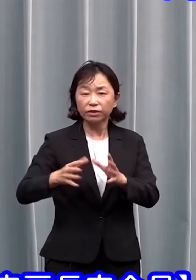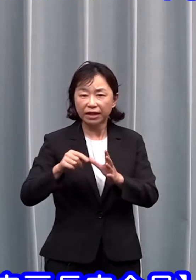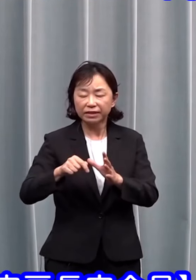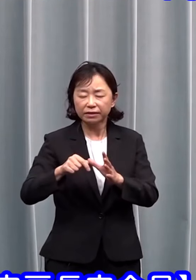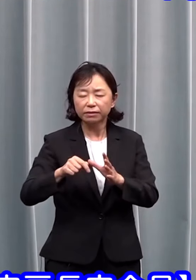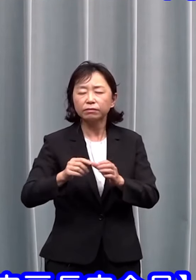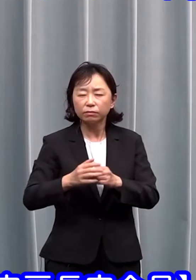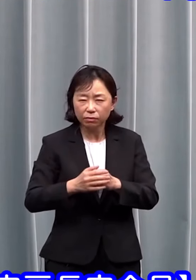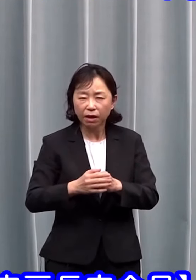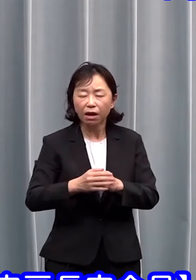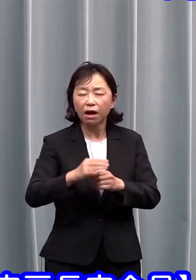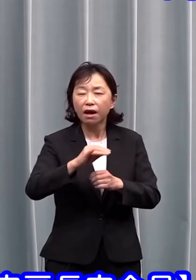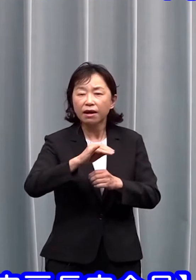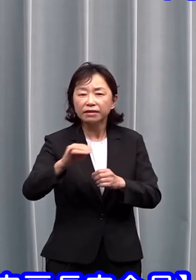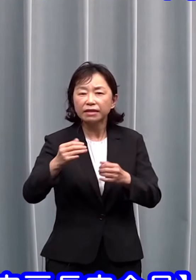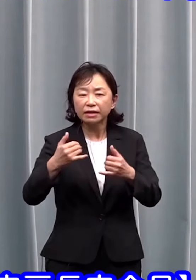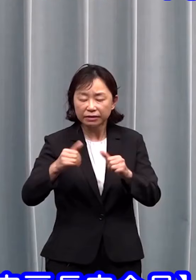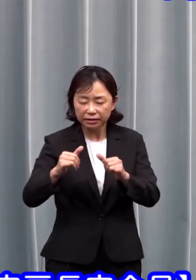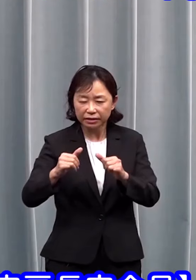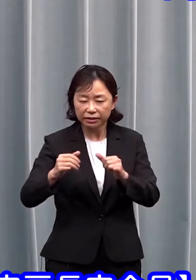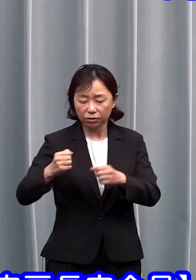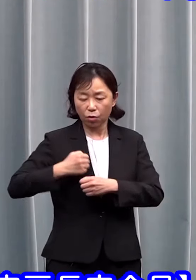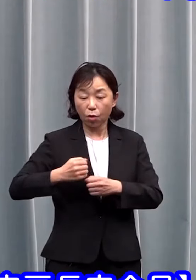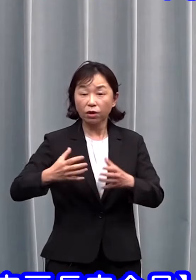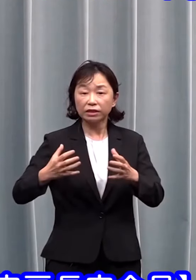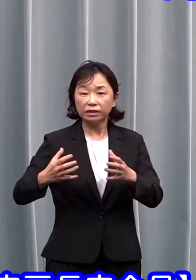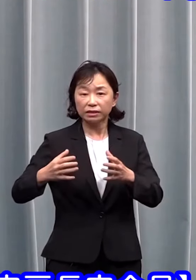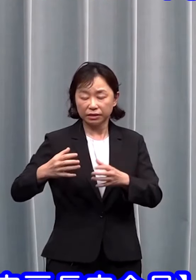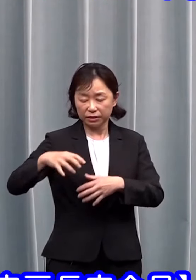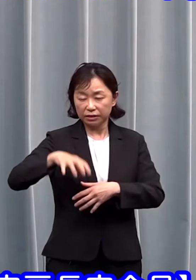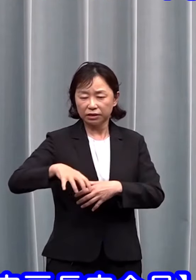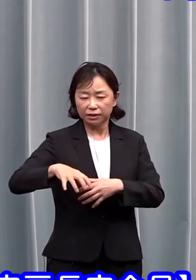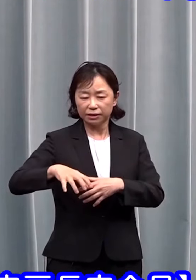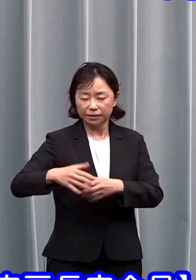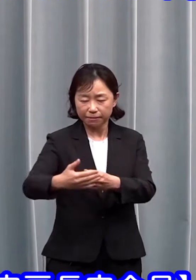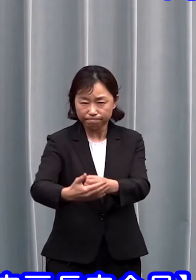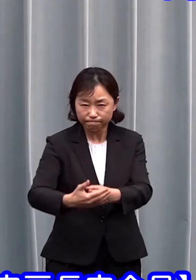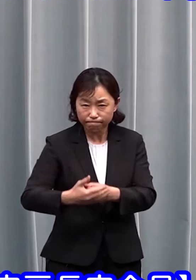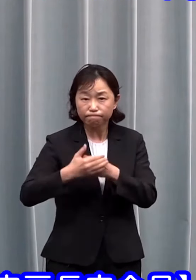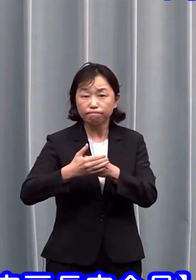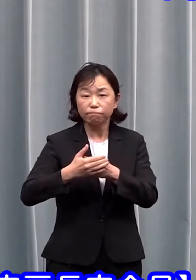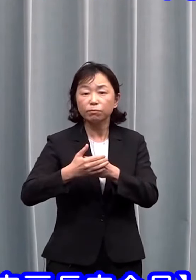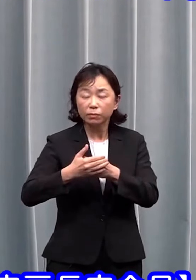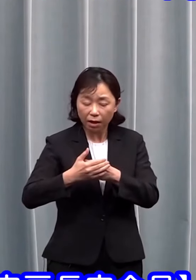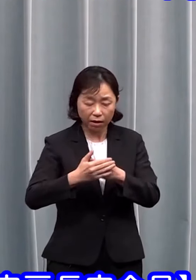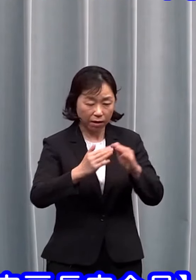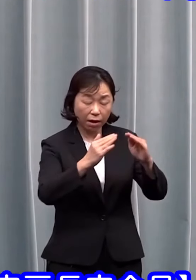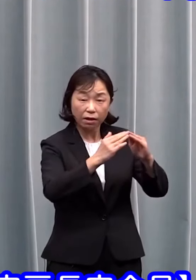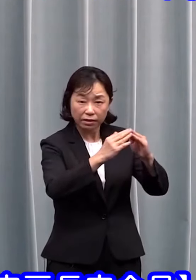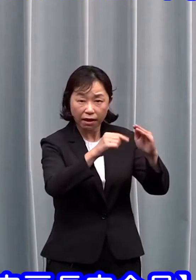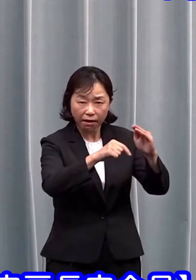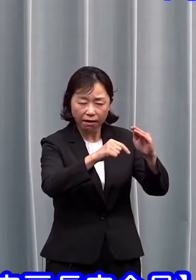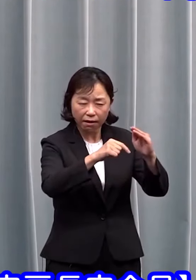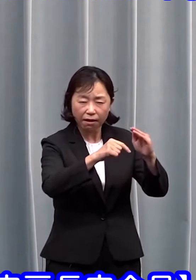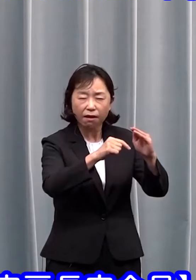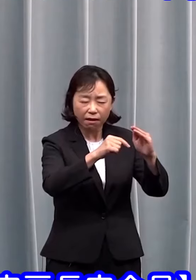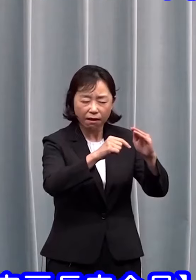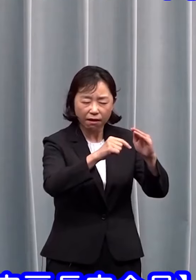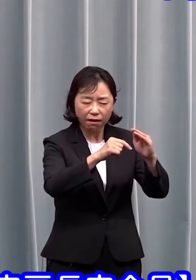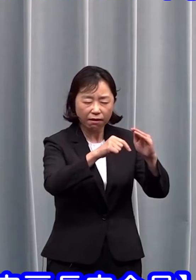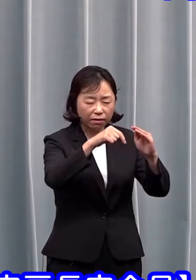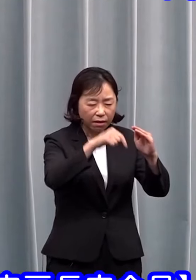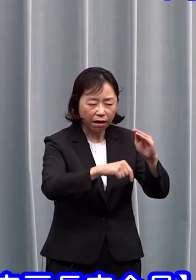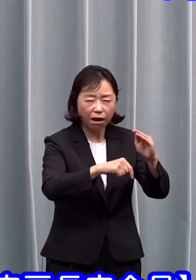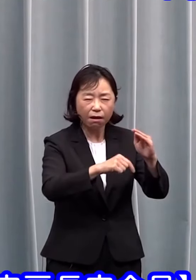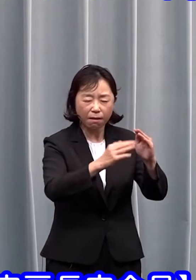者約1000人を基地内に保護し、倒壊家屋が途絶した、倒壊家屋から生存者